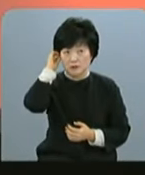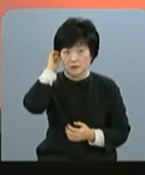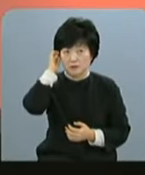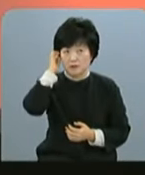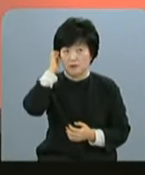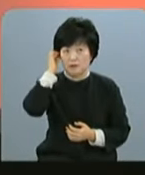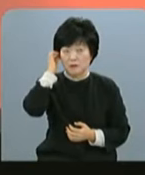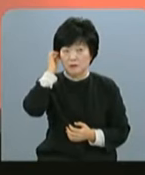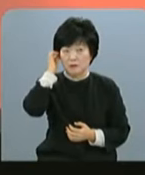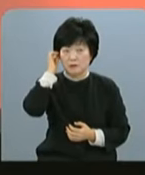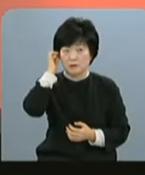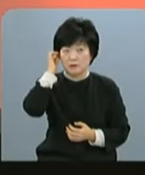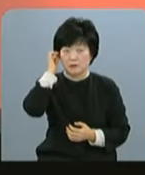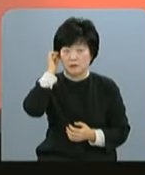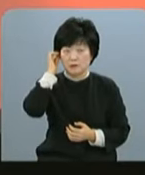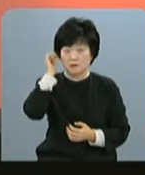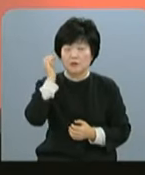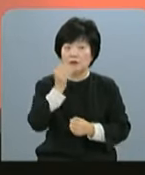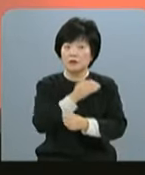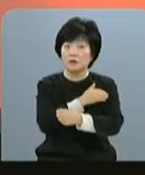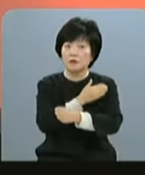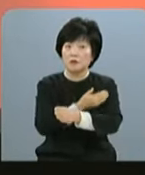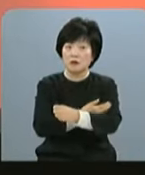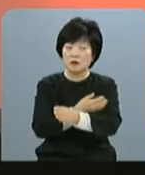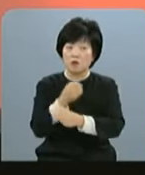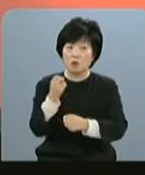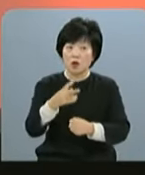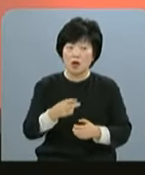그러면 실력과 그